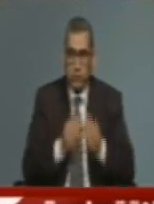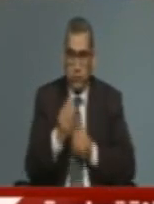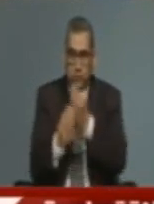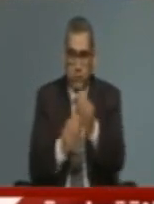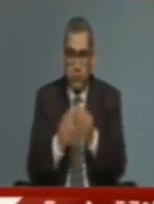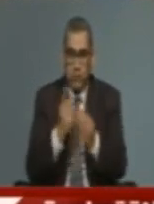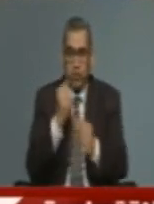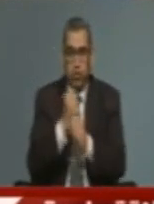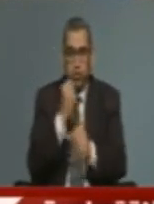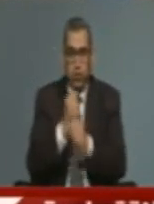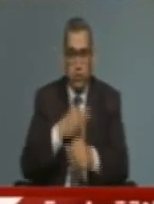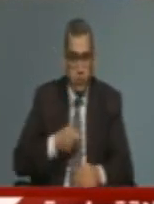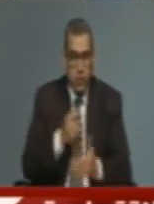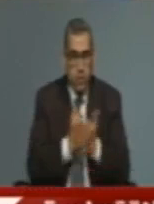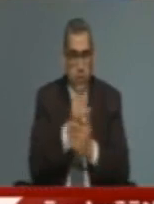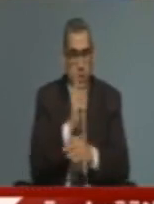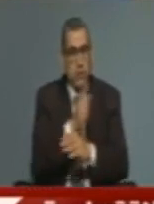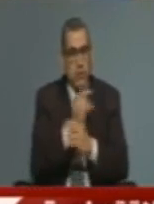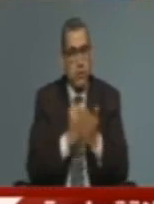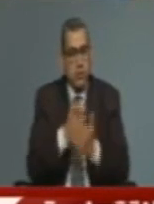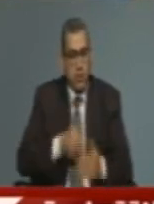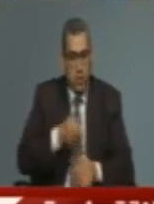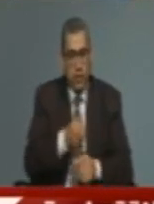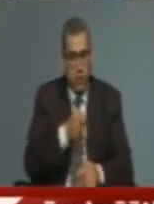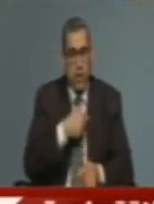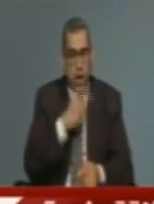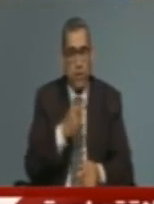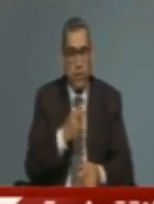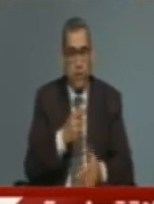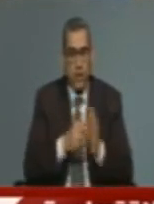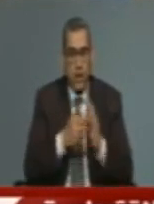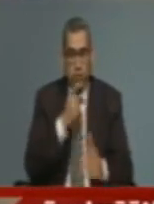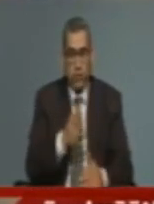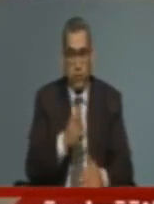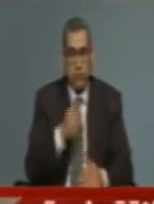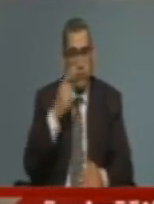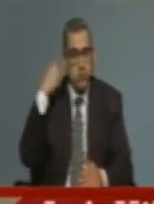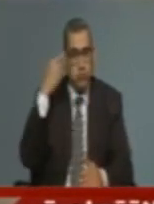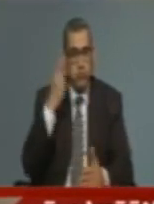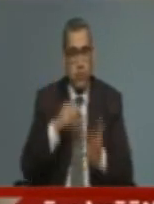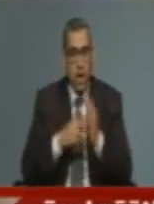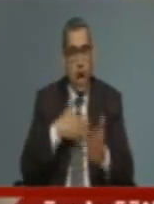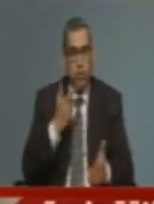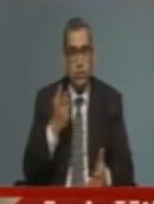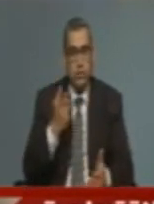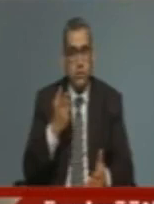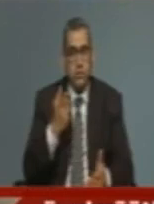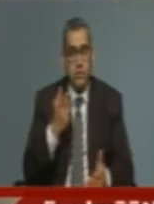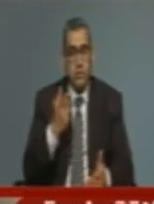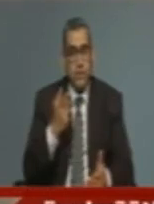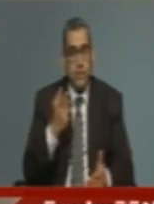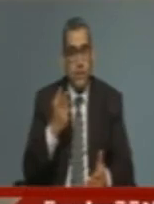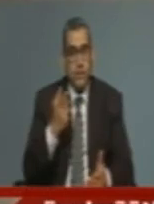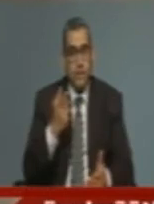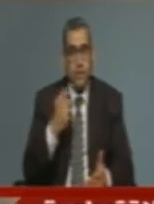اللي احنا بندفعها كوزارة التربية والتعليم لبعضهم؟ يعني تفكروا هل تحبوا ان احنا نخلي